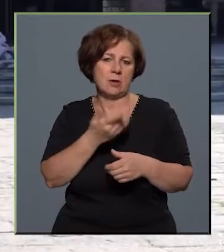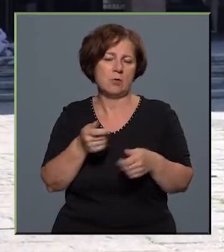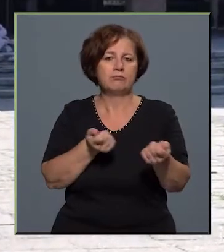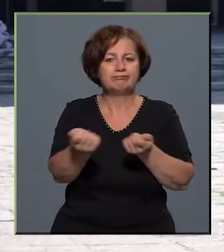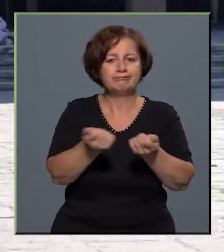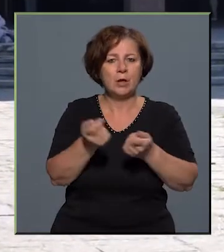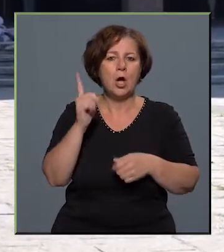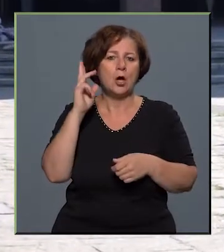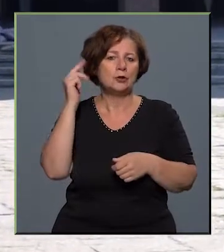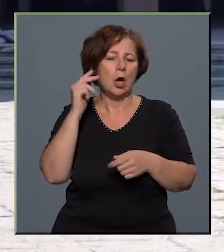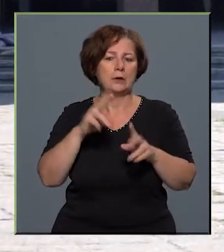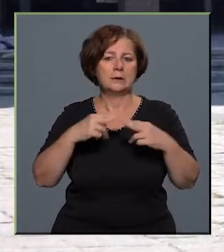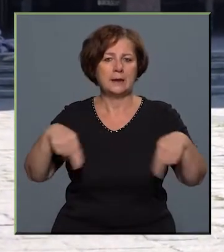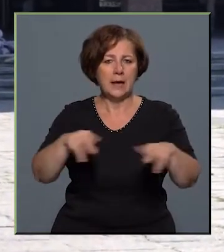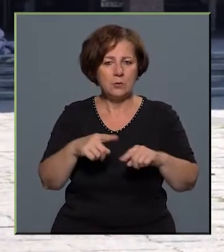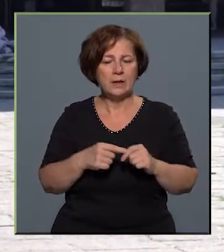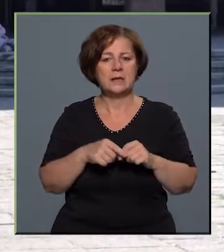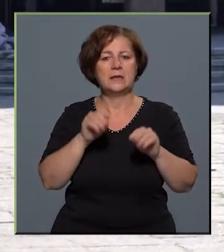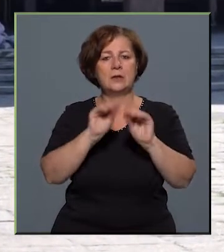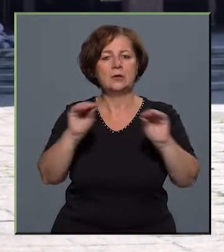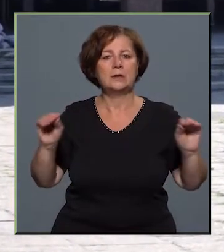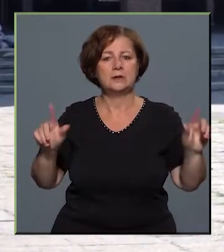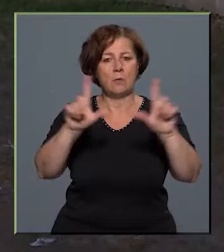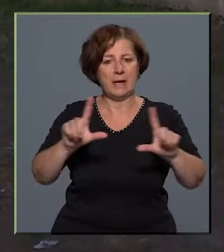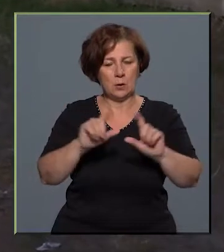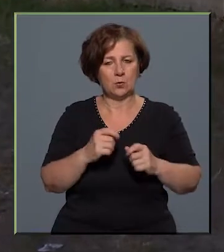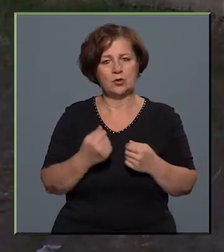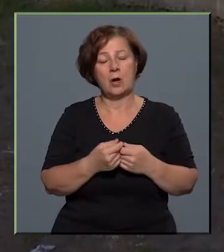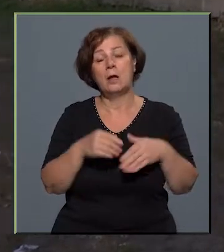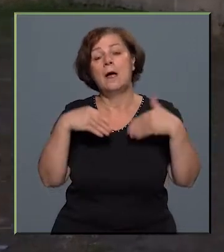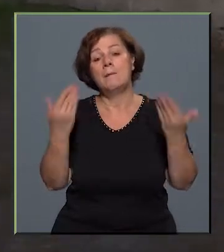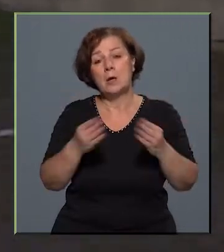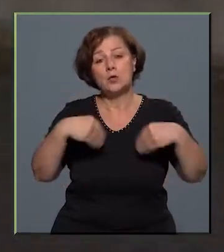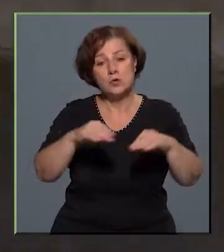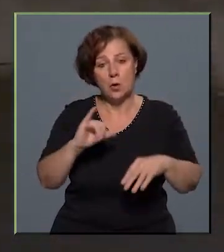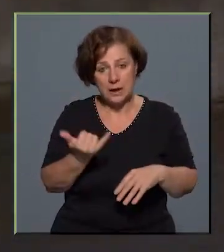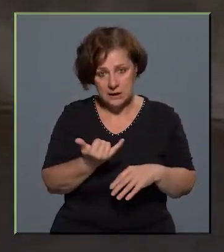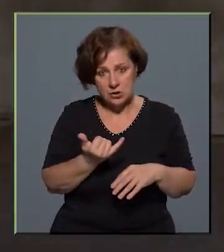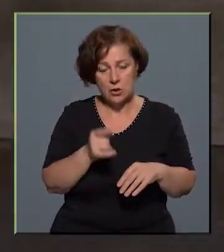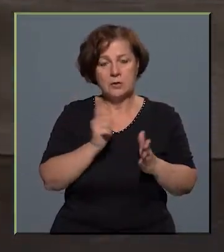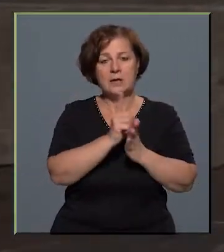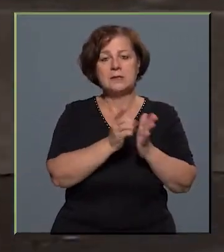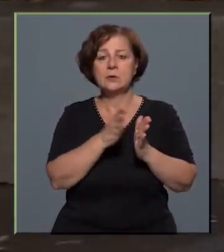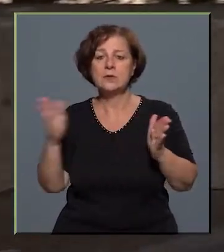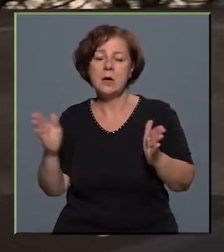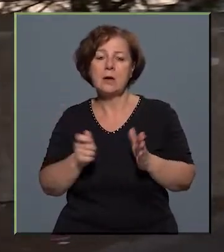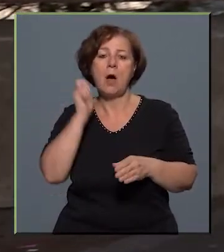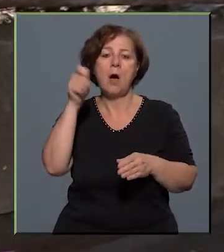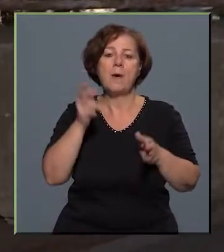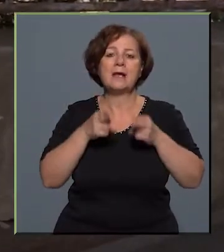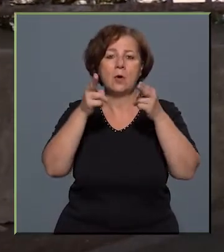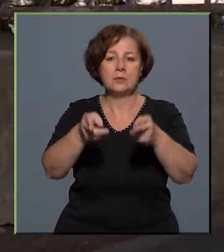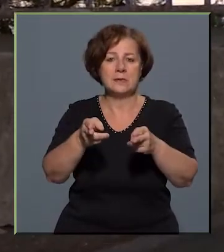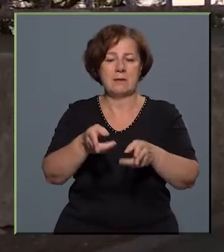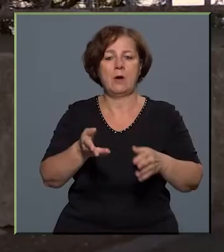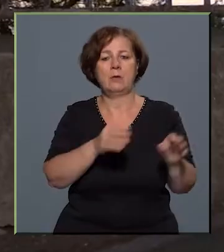a tankerülettel és az itt tanító pedagógusokkal, no meg utána a szülőkkel, hogy erre az időszakra a Bánya utcába kap helyet az